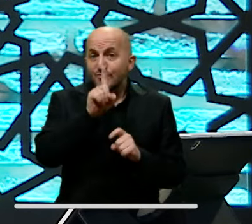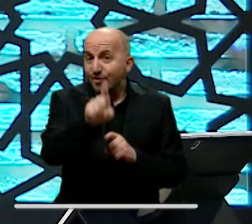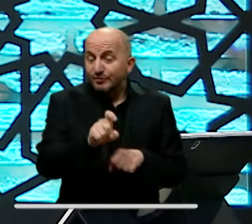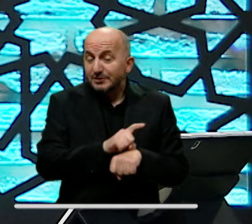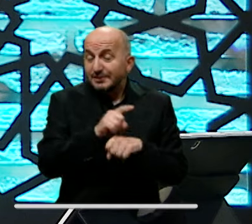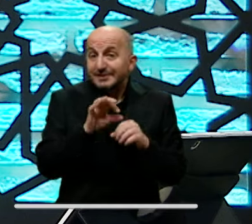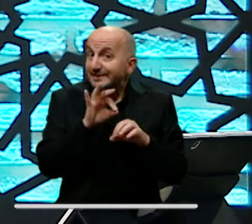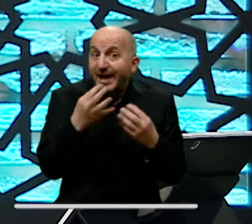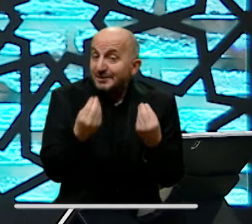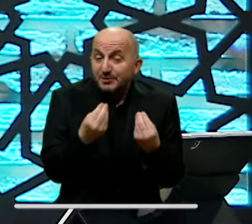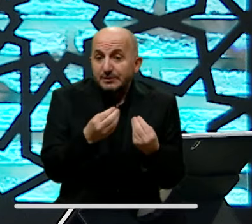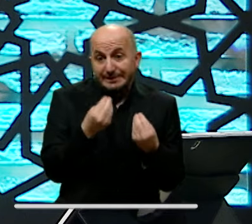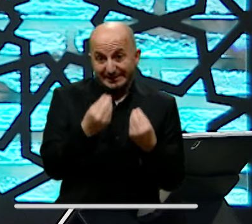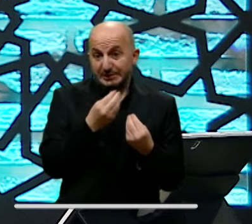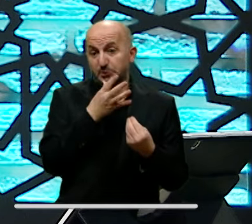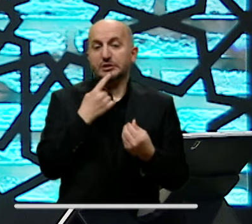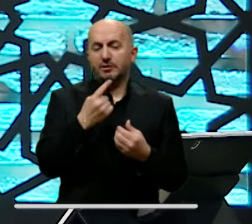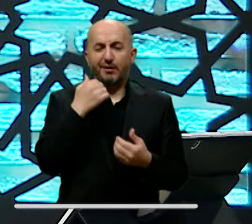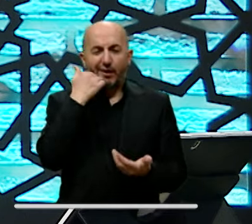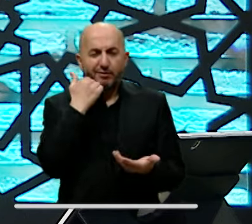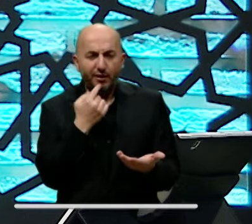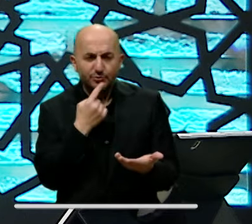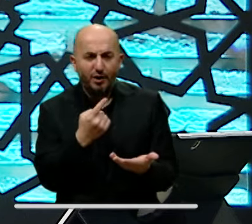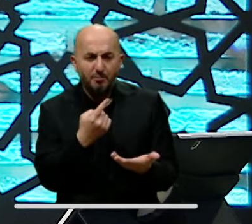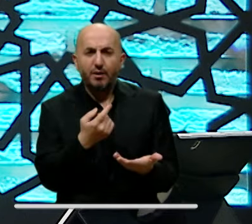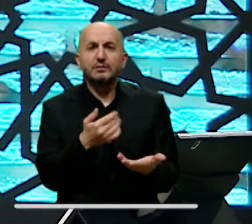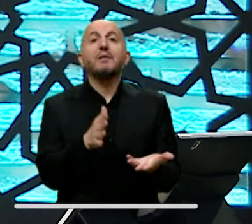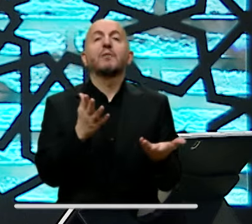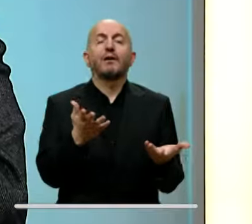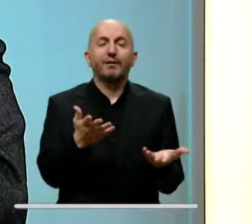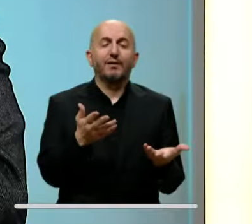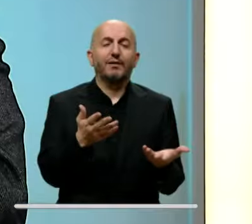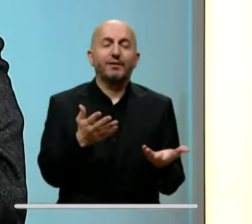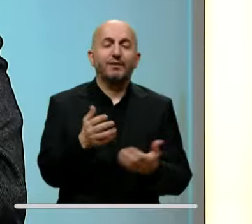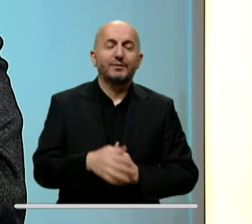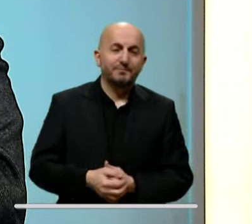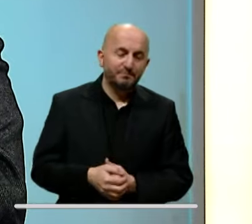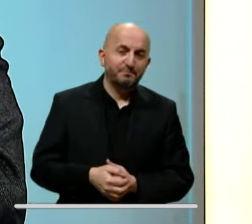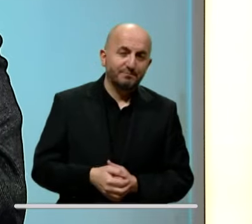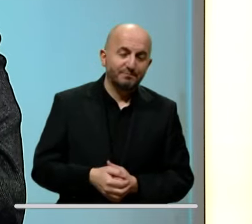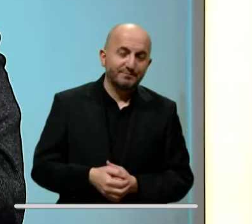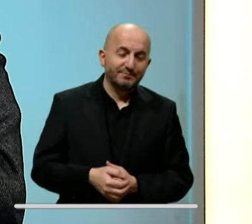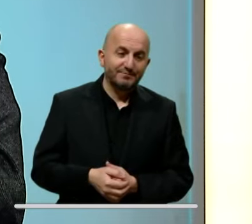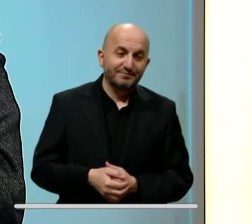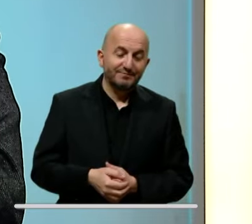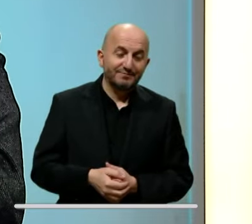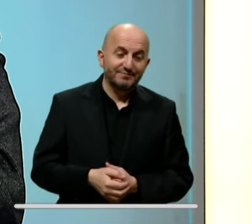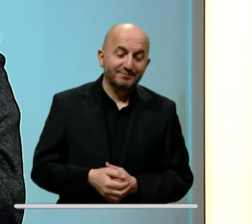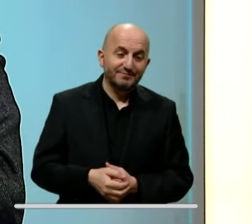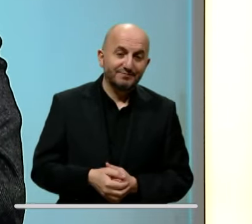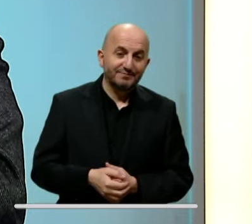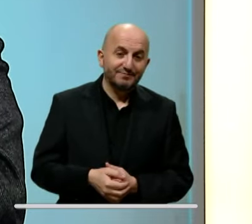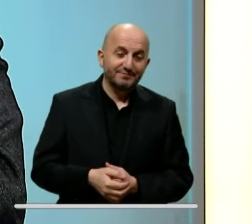nasıl bir biliniz iyi biliriz desek bu yalan söylemek sınıfına girmez mi diyor Eee yani